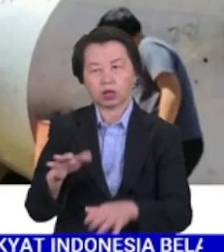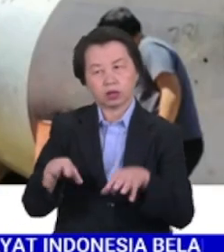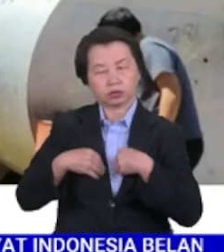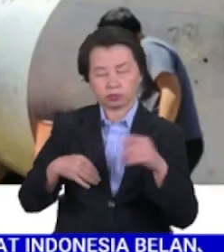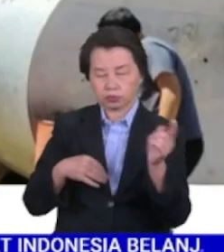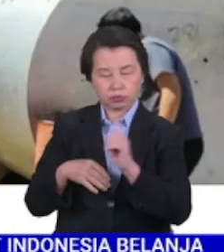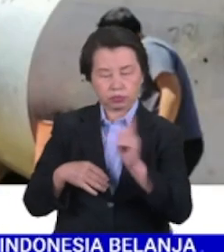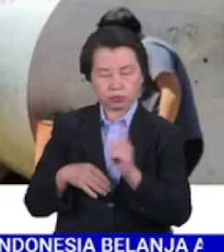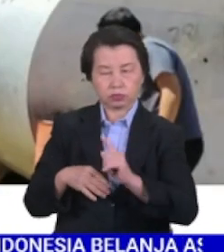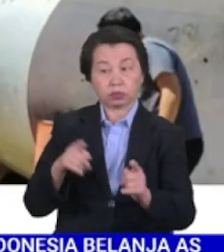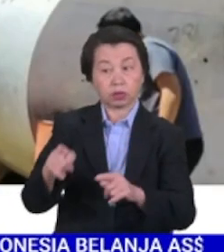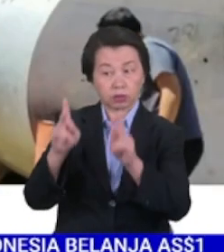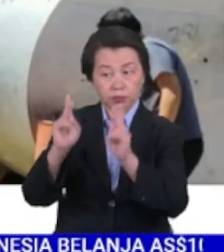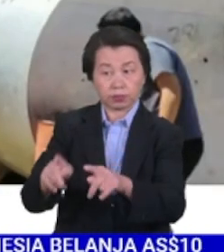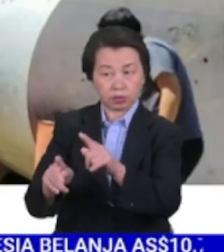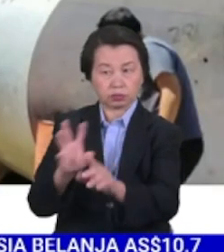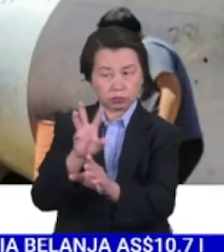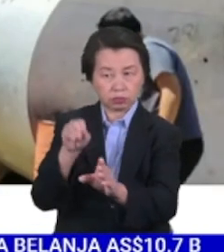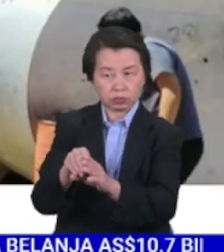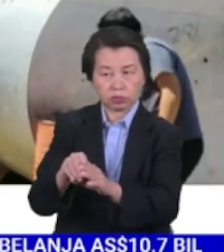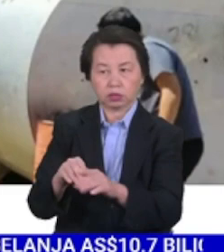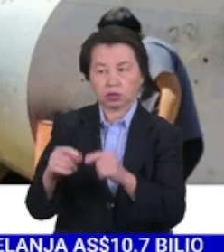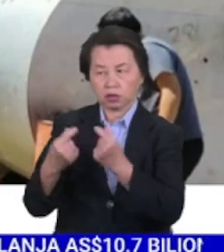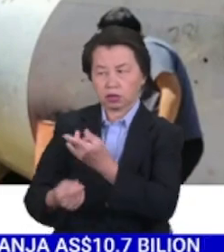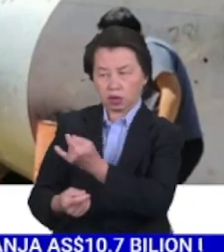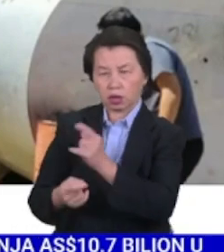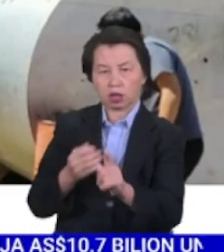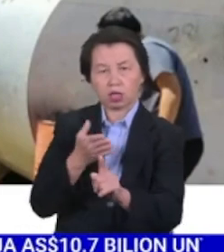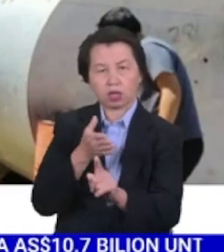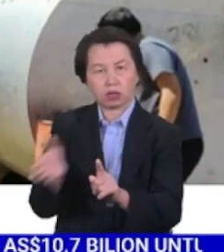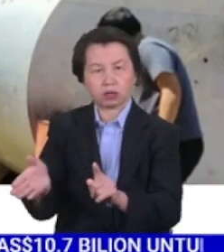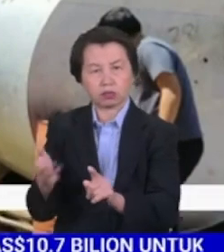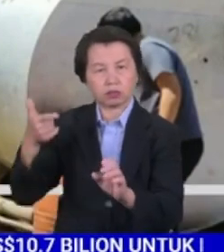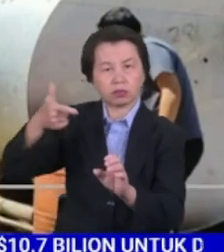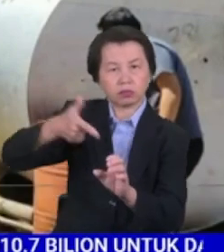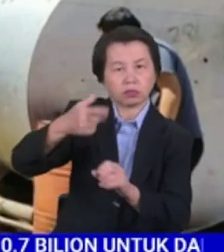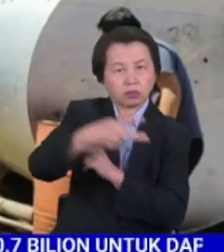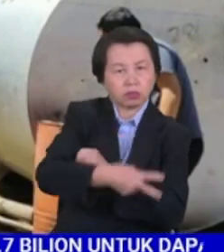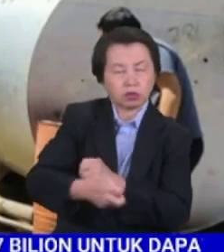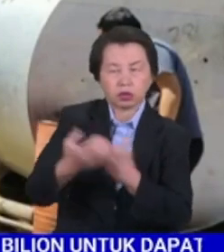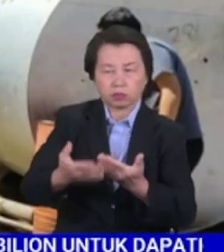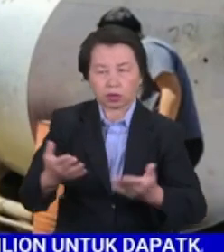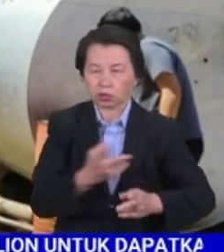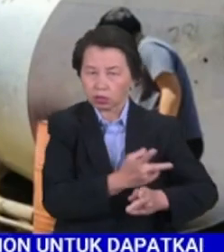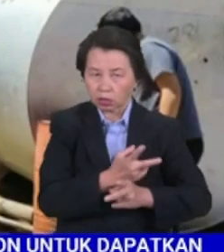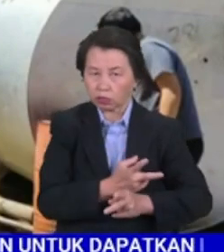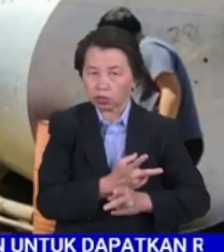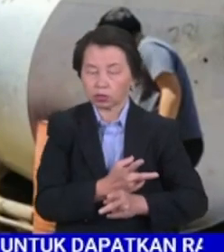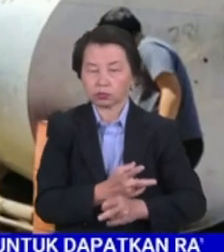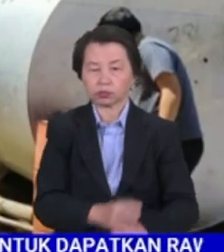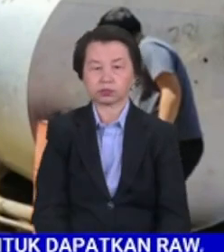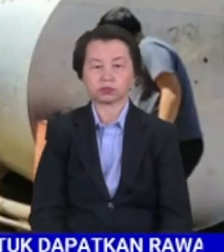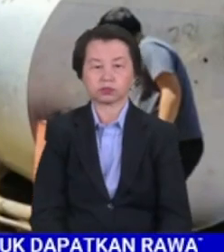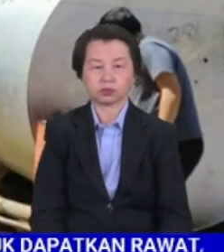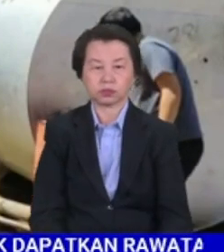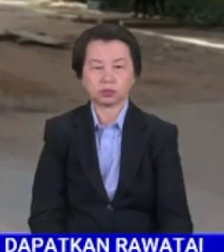berkompromi dengan mana-mana pihak yang terlibat dalam sindiket dan aktiviti penyelewengan barang-barang kawalan.